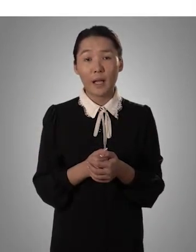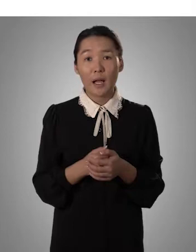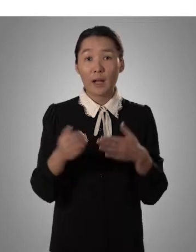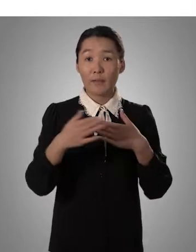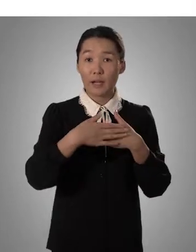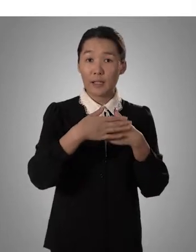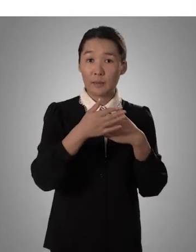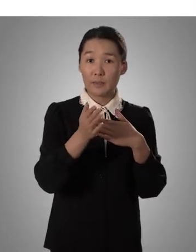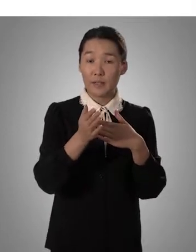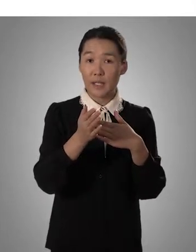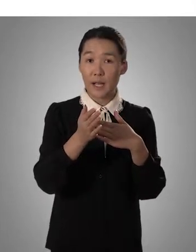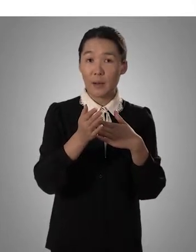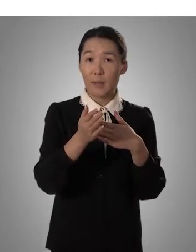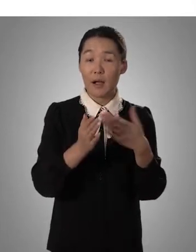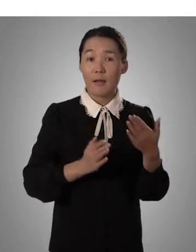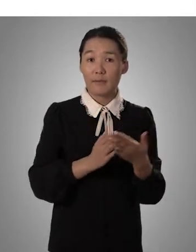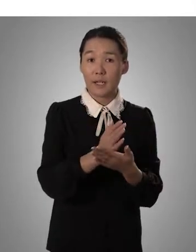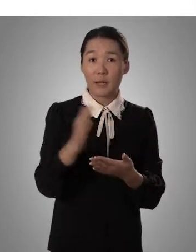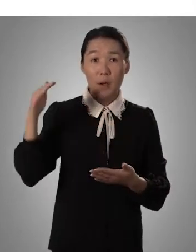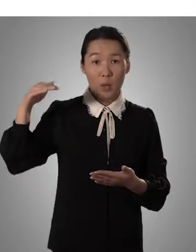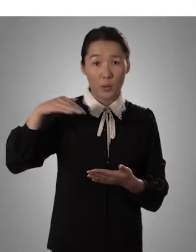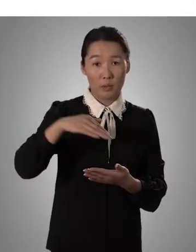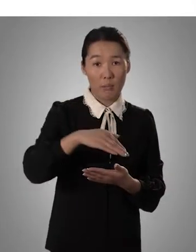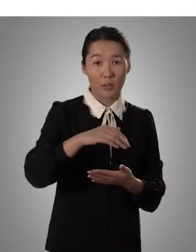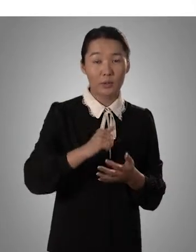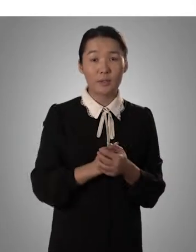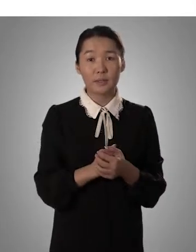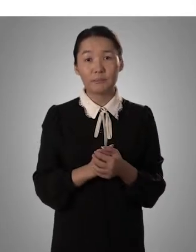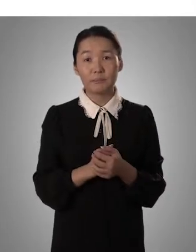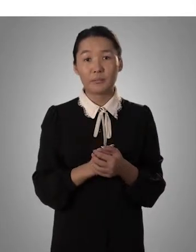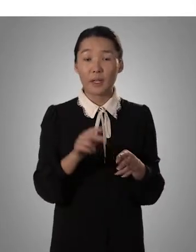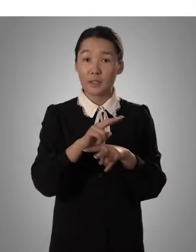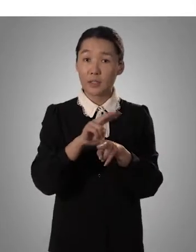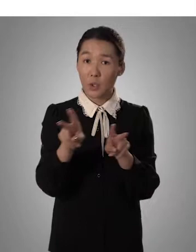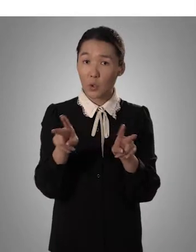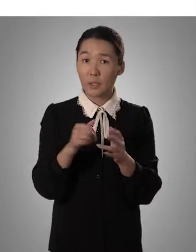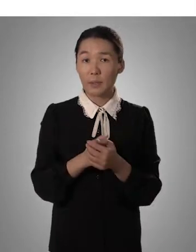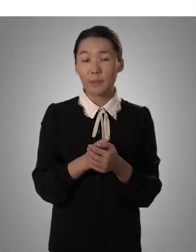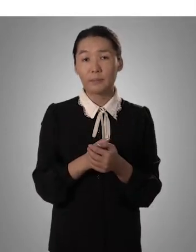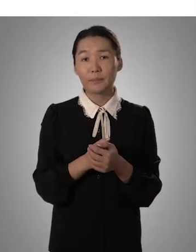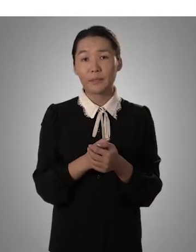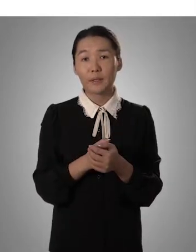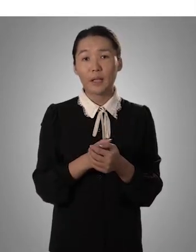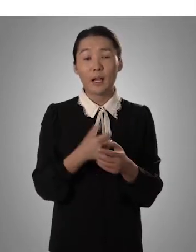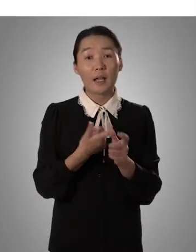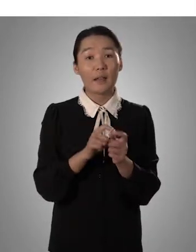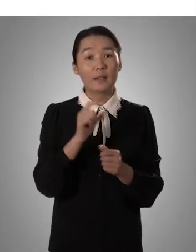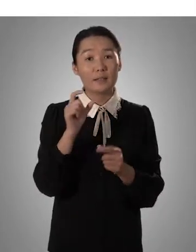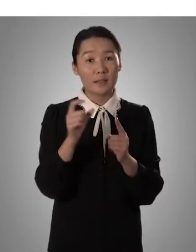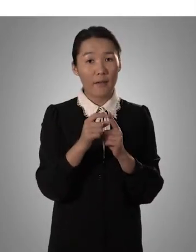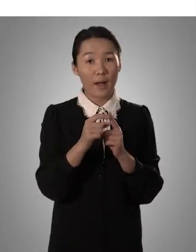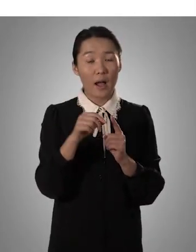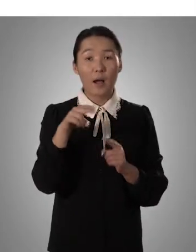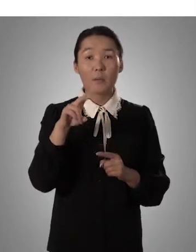вели пологи пандуса приведем синонима синонимами будут слова